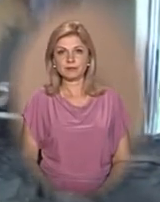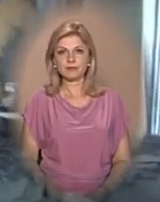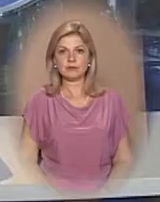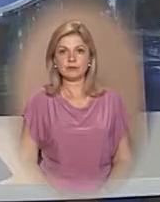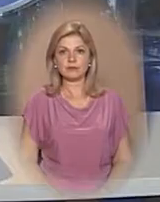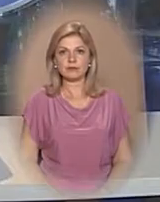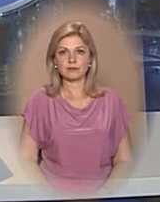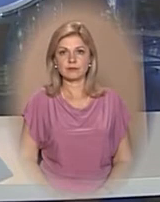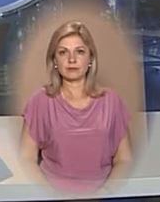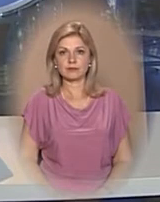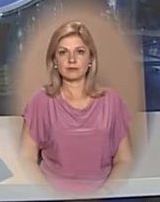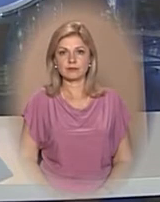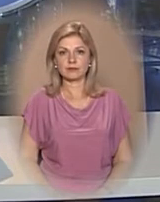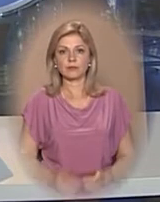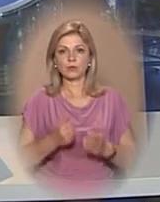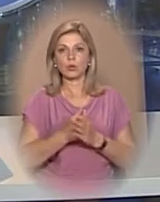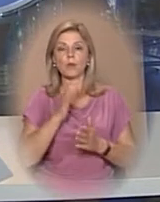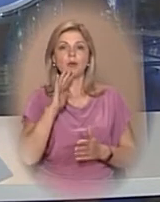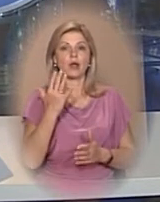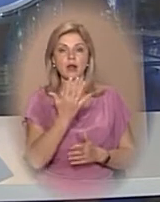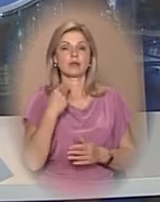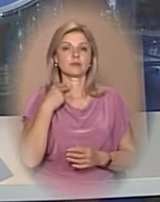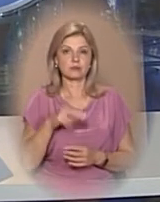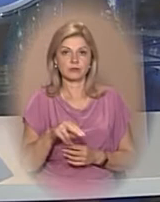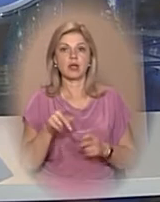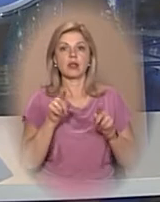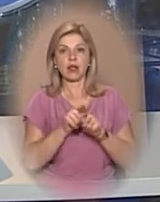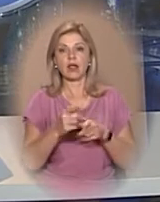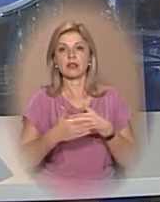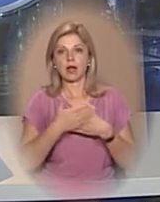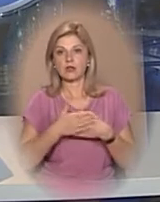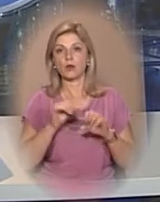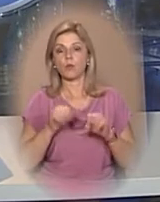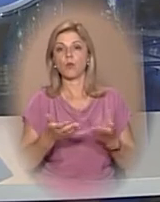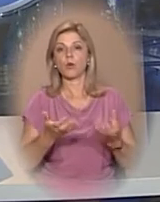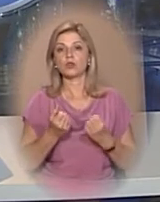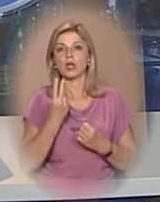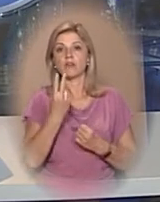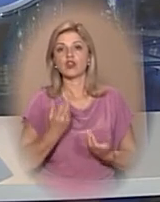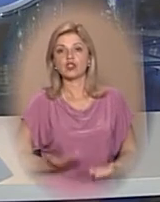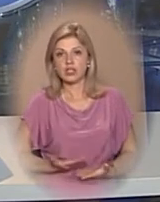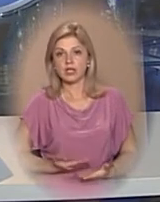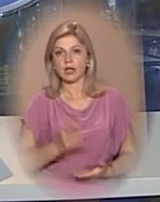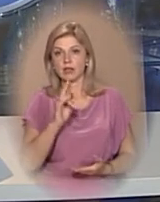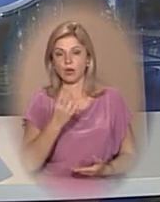Миколаївщини. До 5 років позбавлення волі таке покарання можуть отримати двоє мешканців Миколаївської області,